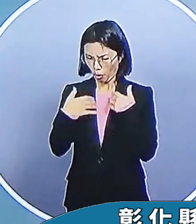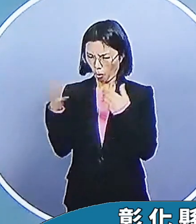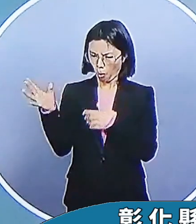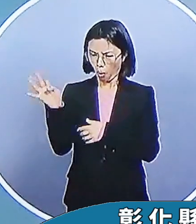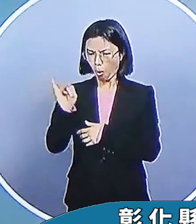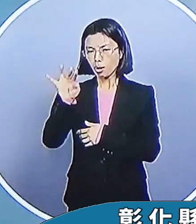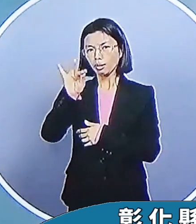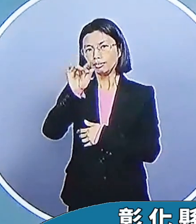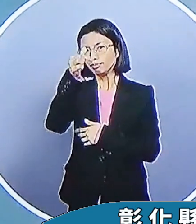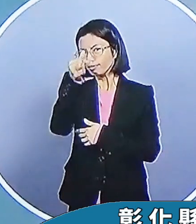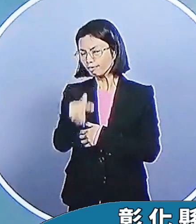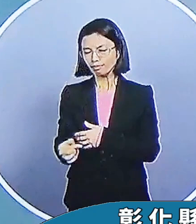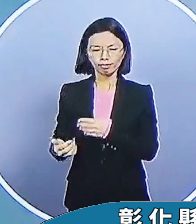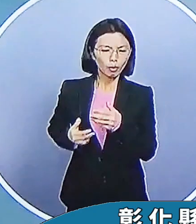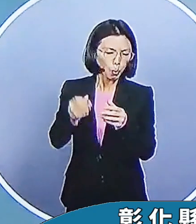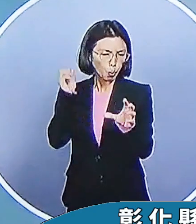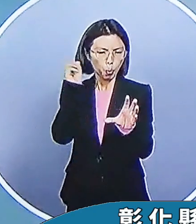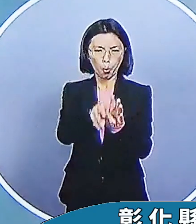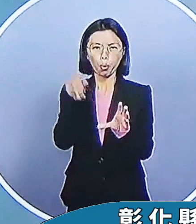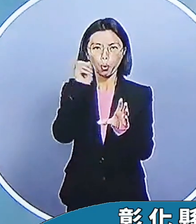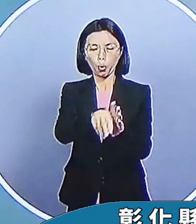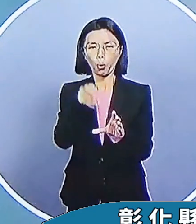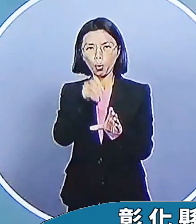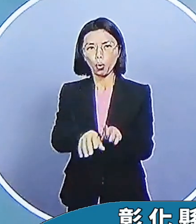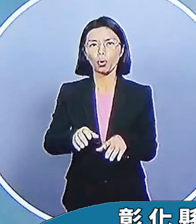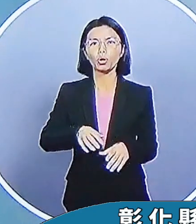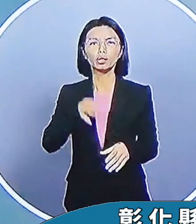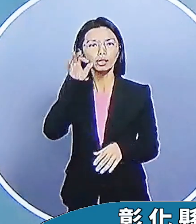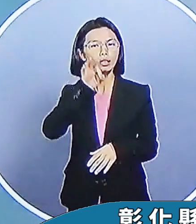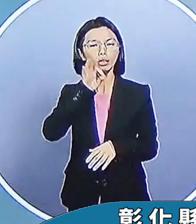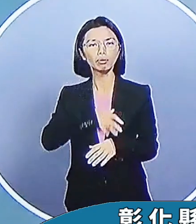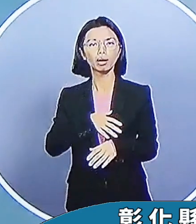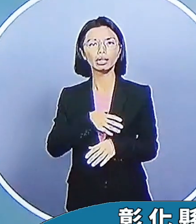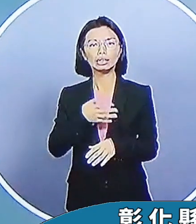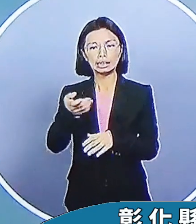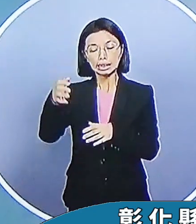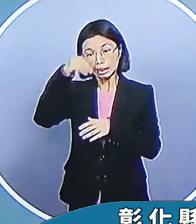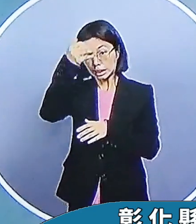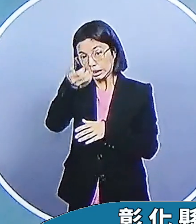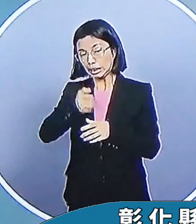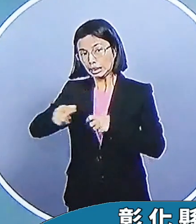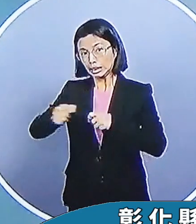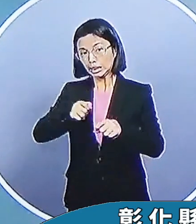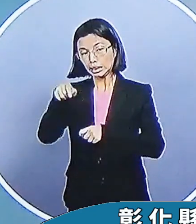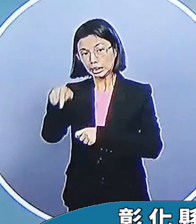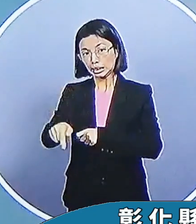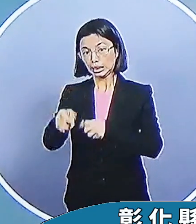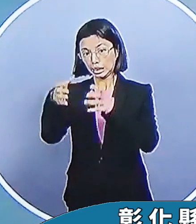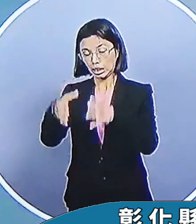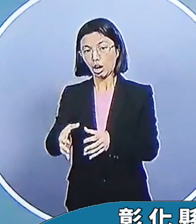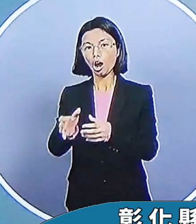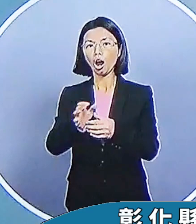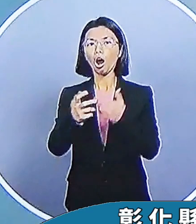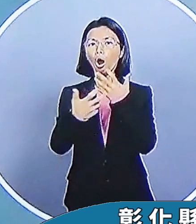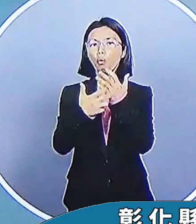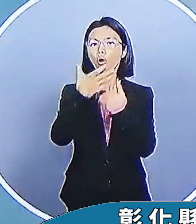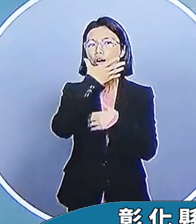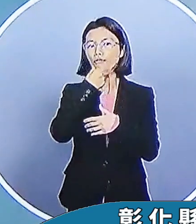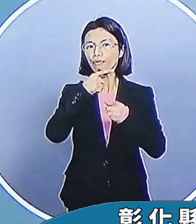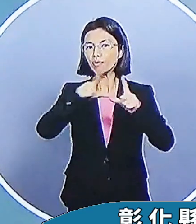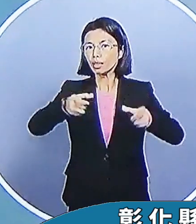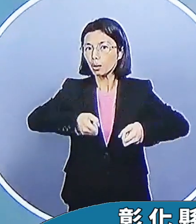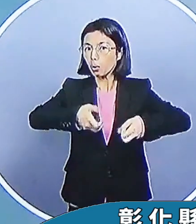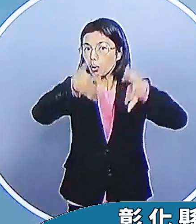啊百亿在挹注我们彰化前瞻基础建设的建设，或者是讲咱的哦卫福大楼，这东